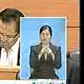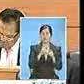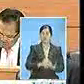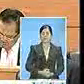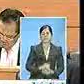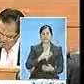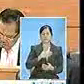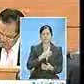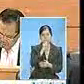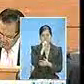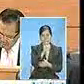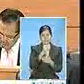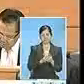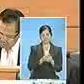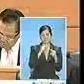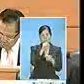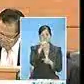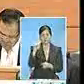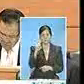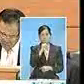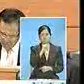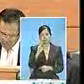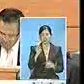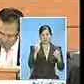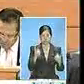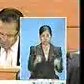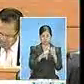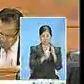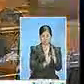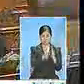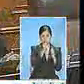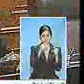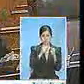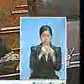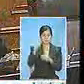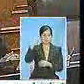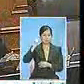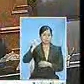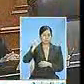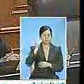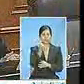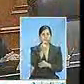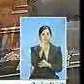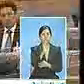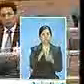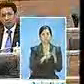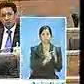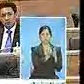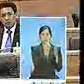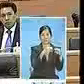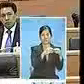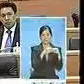มถึงบอกเพื่อนสมาชิกไงครับว่าวันนี้มันไม่ใช่เริ่มต้นที่ผู้เป็นบุพการีคู่สมรสแต่มันเริ่มจากสว.เป็น